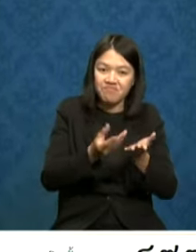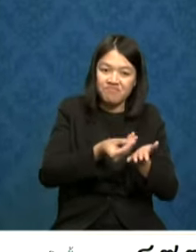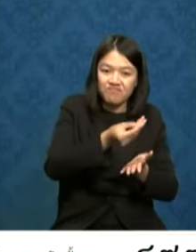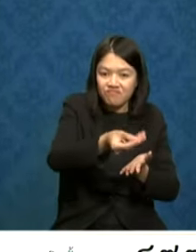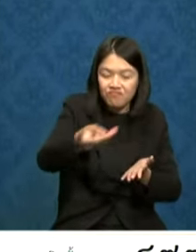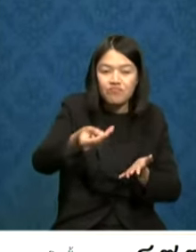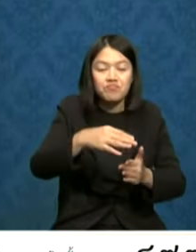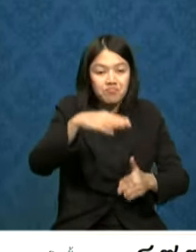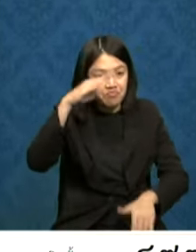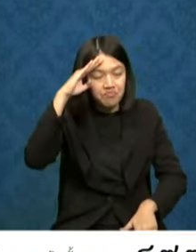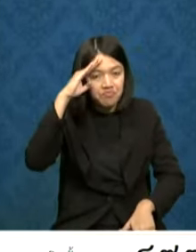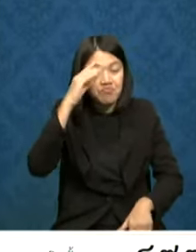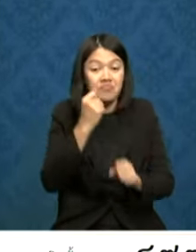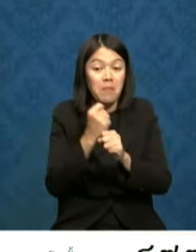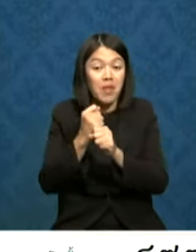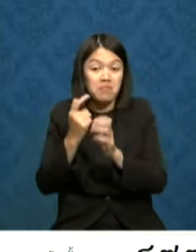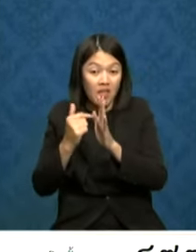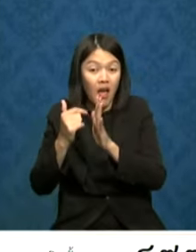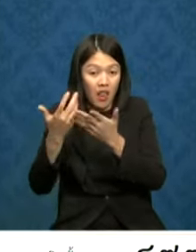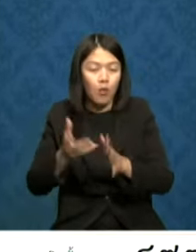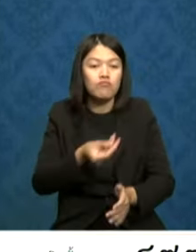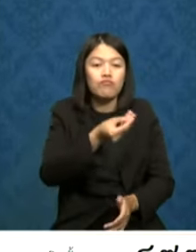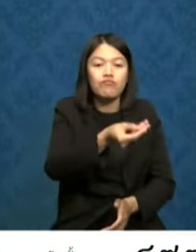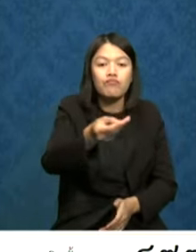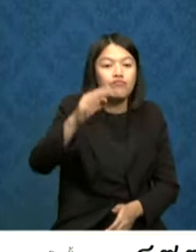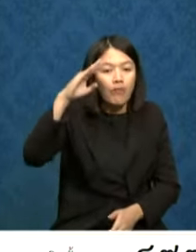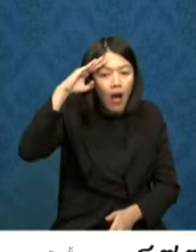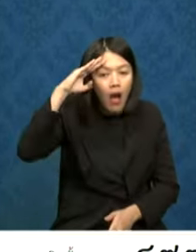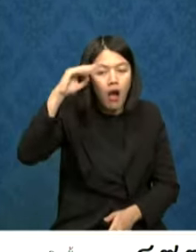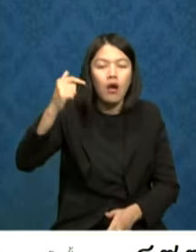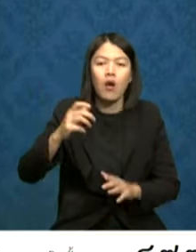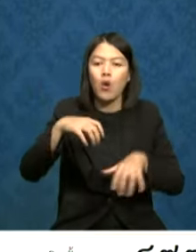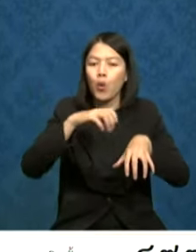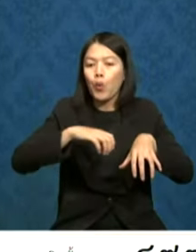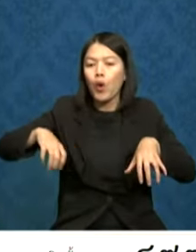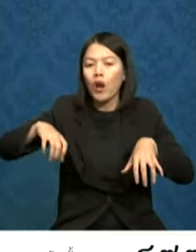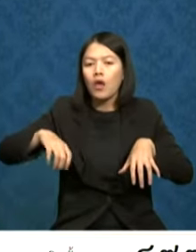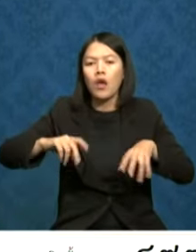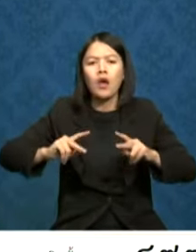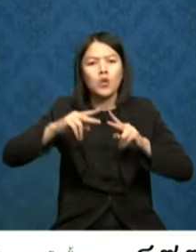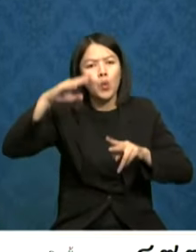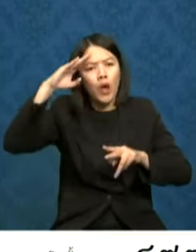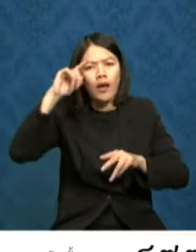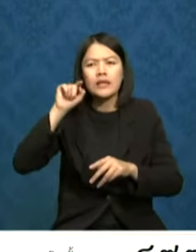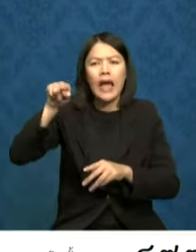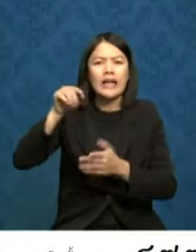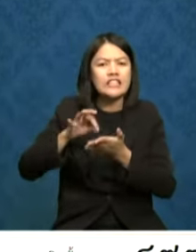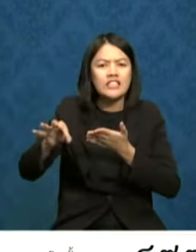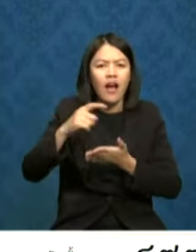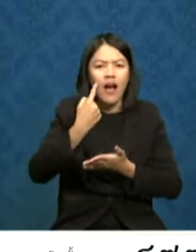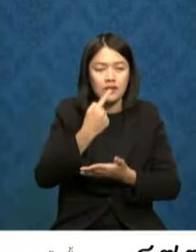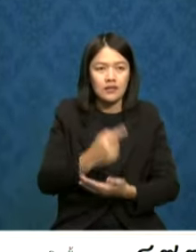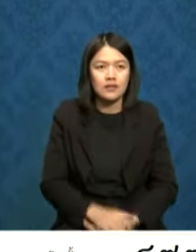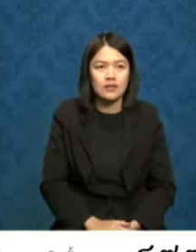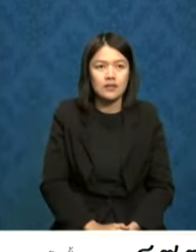กำลังพลภายหลังจากการผลิตใครหรือหน่วยใดของกระทรวงกะลาโหมเป็นคนสั่งซื้อขอตอบอย่าง